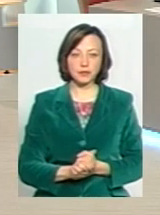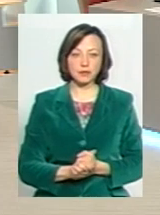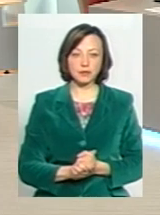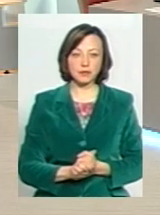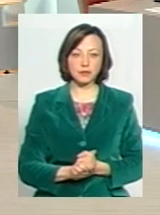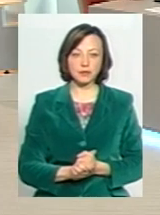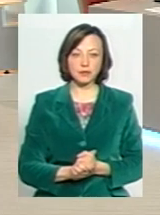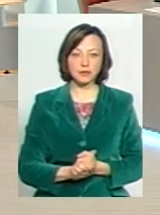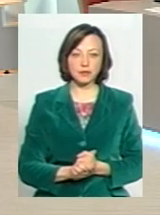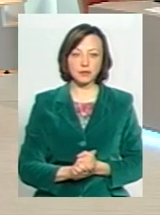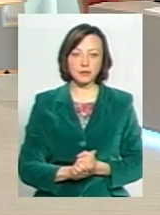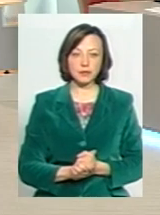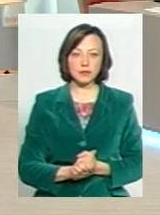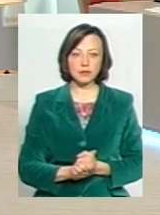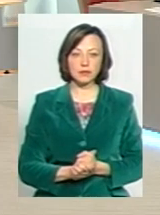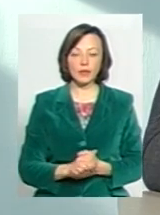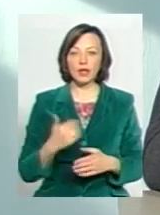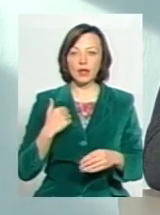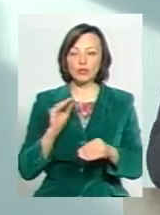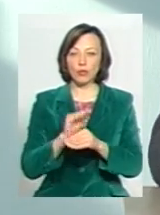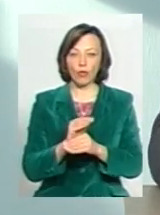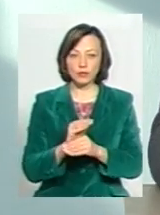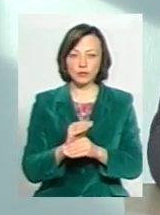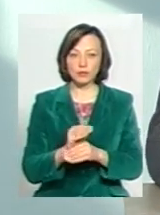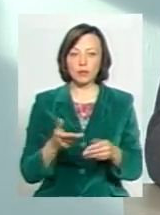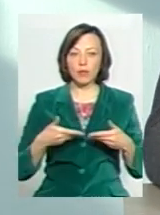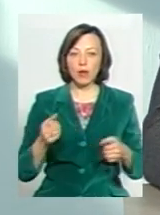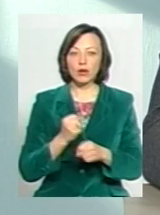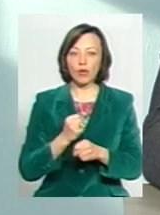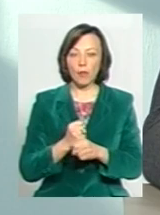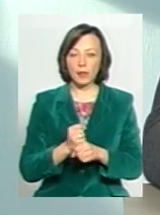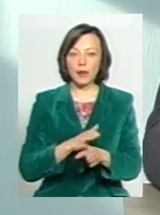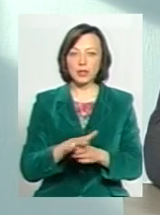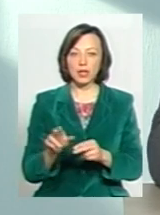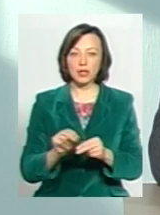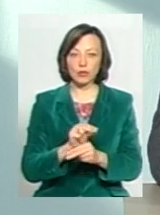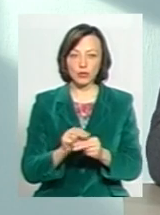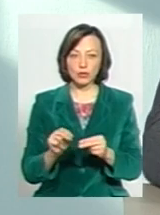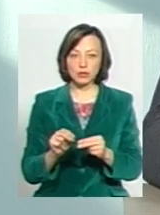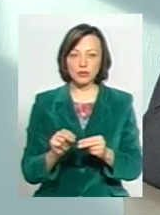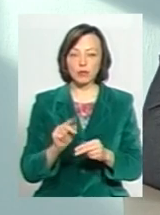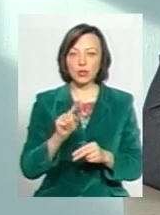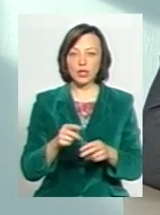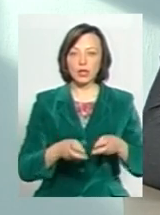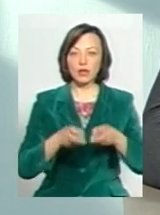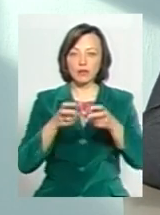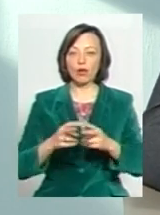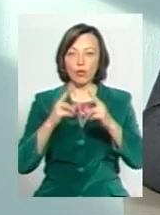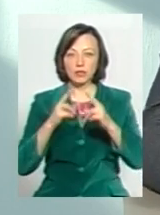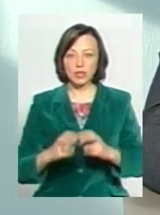в відсотках, тільки дуже коротко. Дивіться, я просто доповню. Ми робимо капітальний ремонт по тих ліфтах, які обстежили,